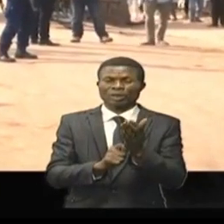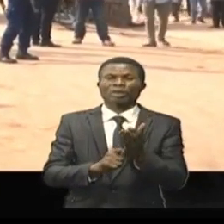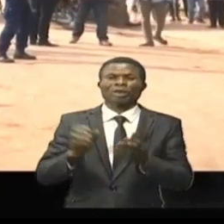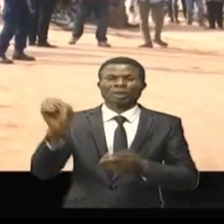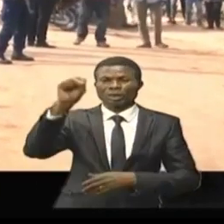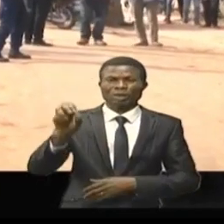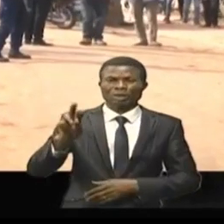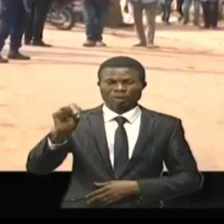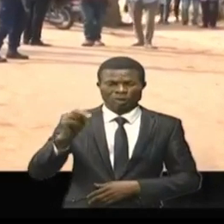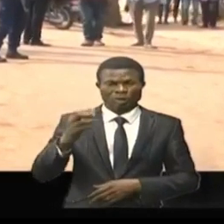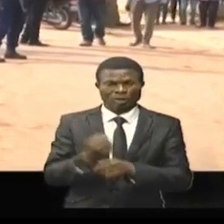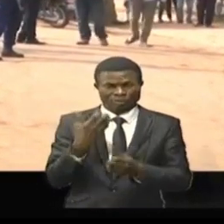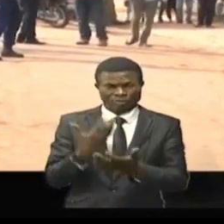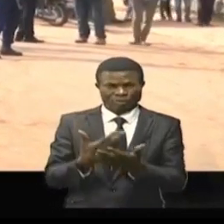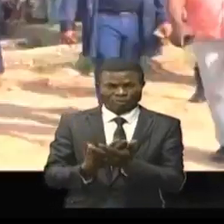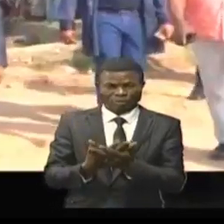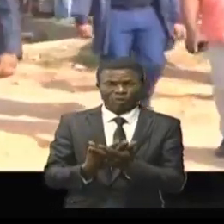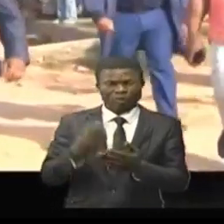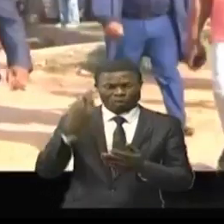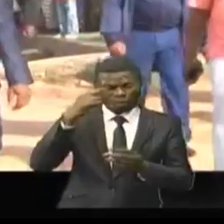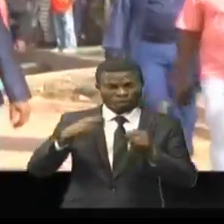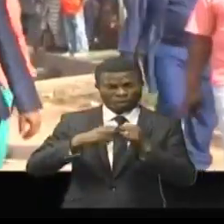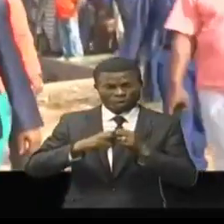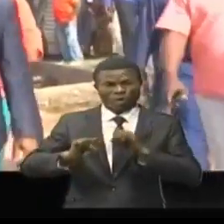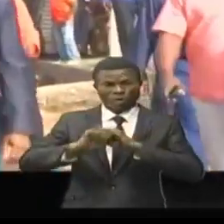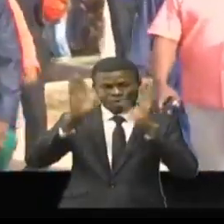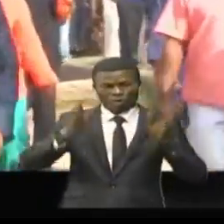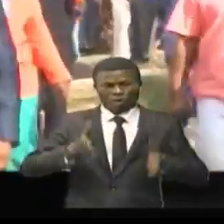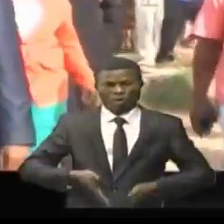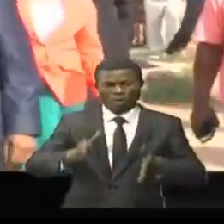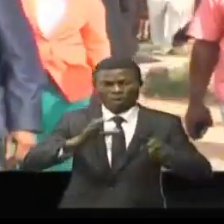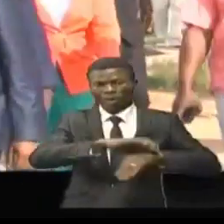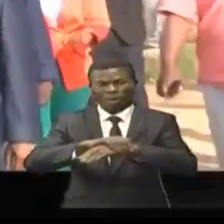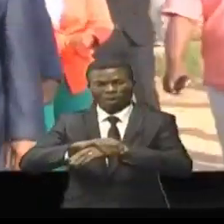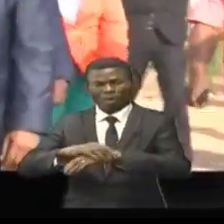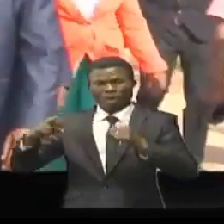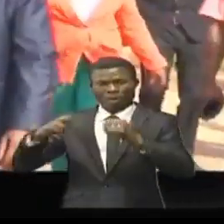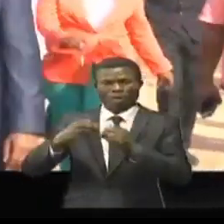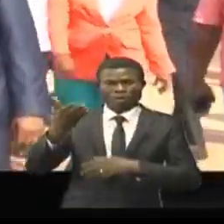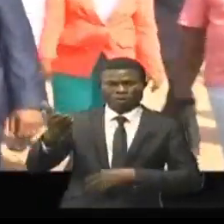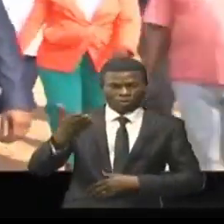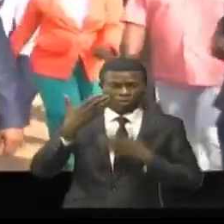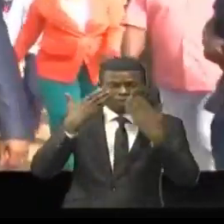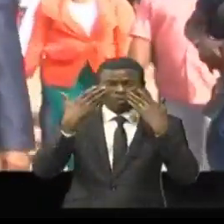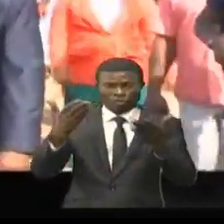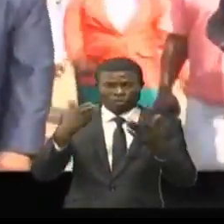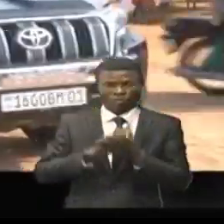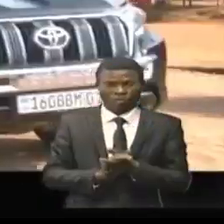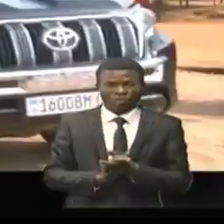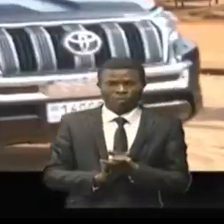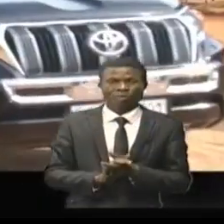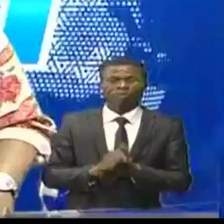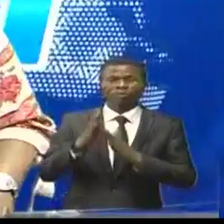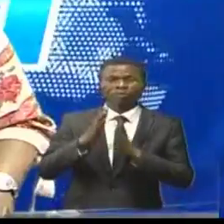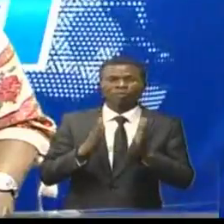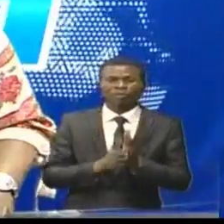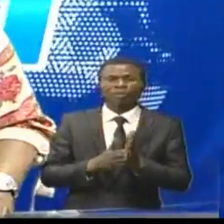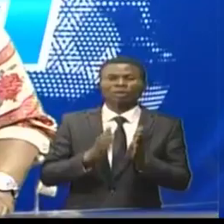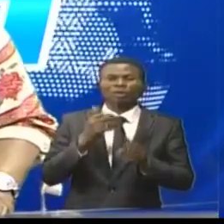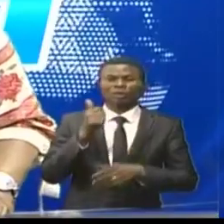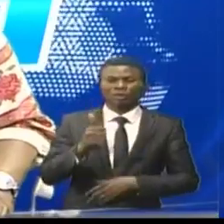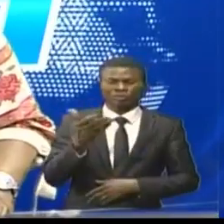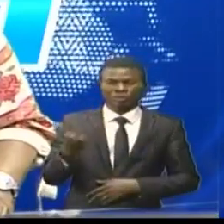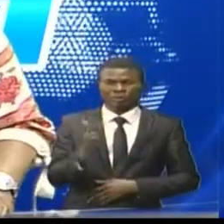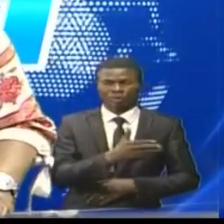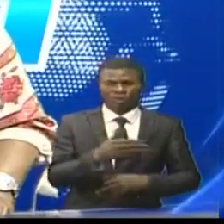pour éclairer l'avenue Kambala, la principale qui mène à cette commune énergétique. Wait and see, disent les Anglais.